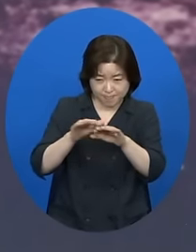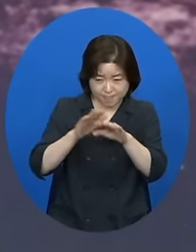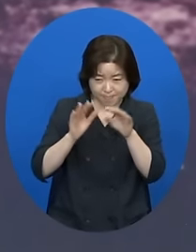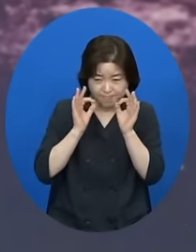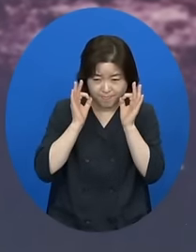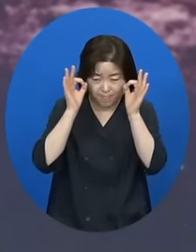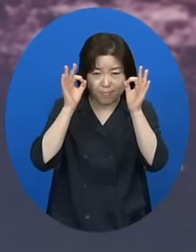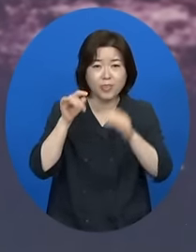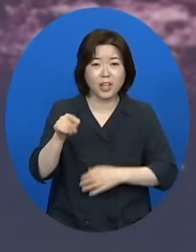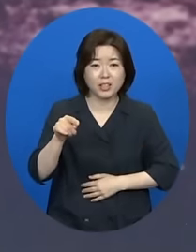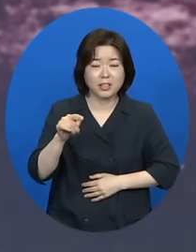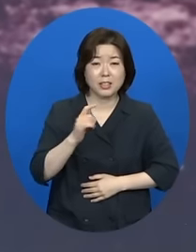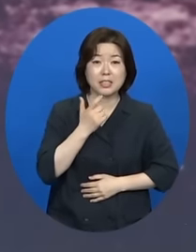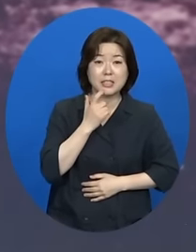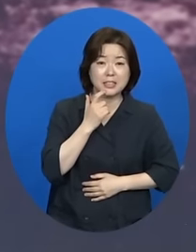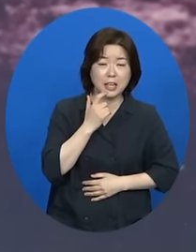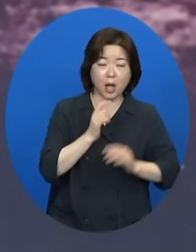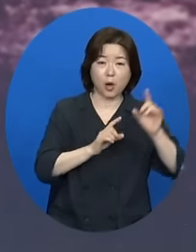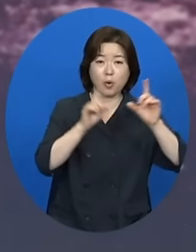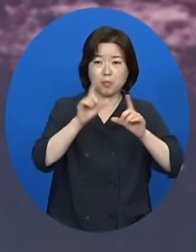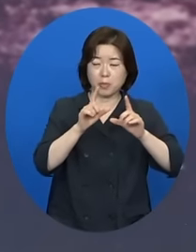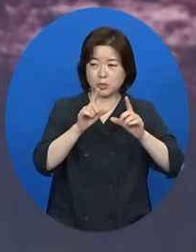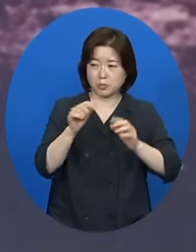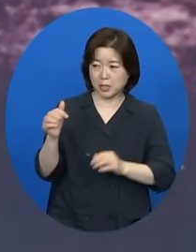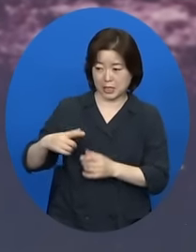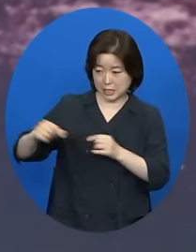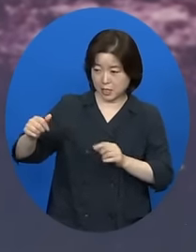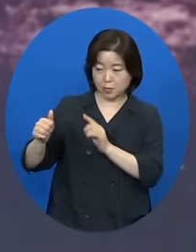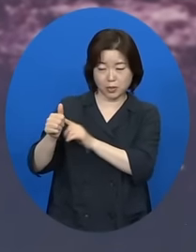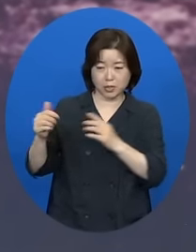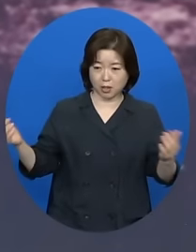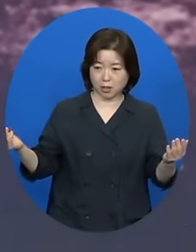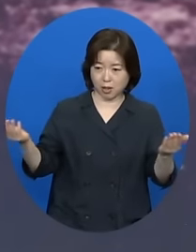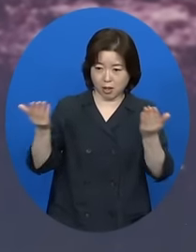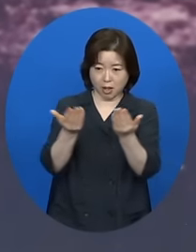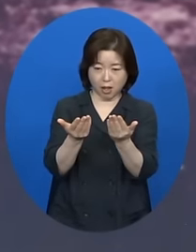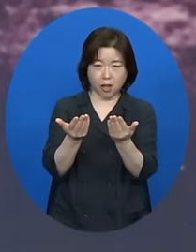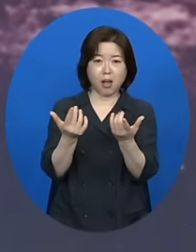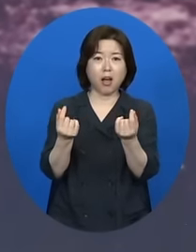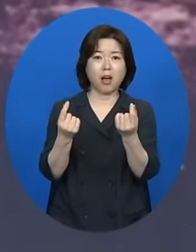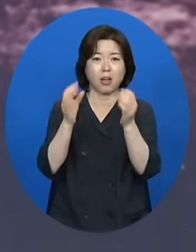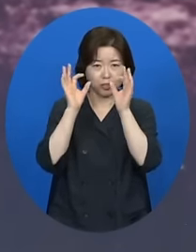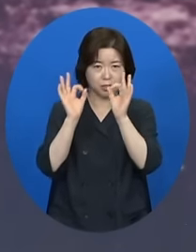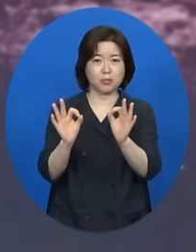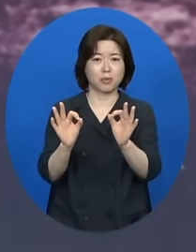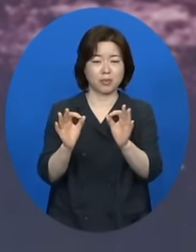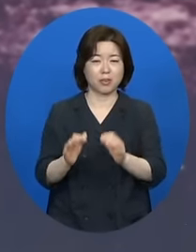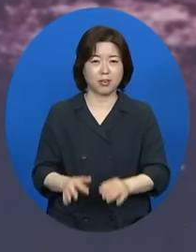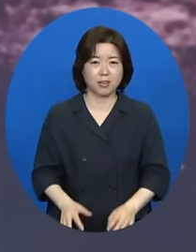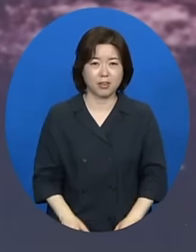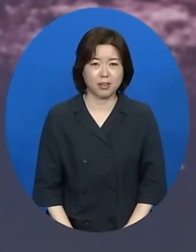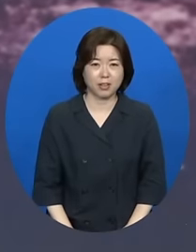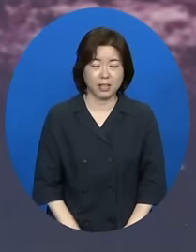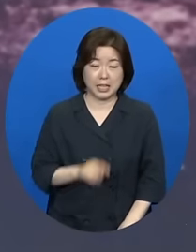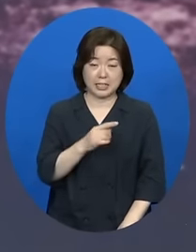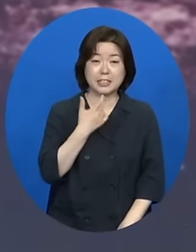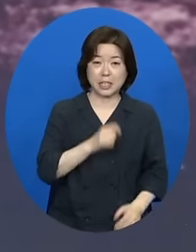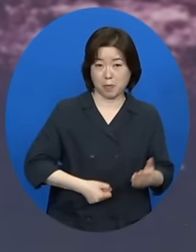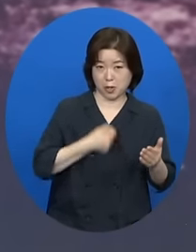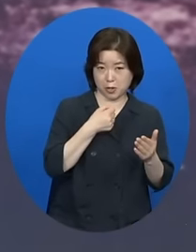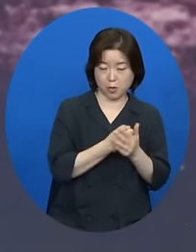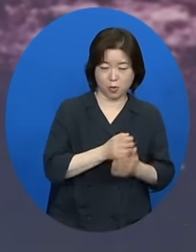그 야곱의 모습이 함께 보이는 겁니다. 야곱의 그 용기와 진정성을 통해 하나님은